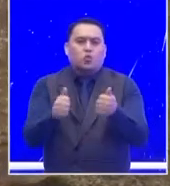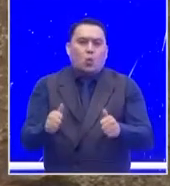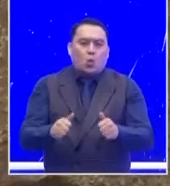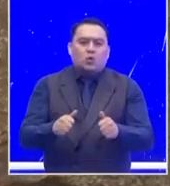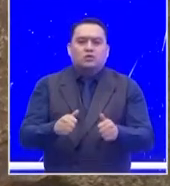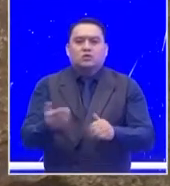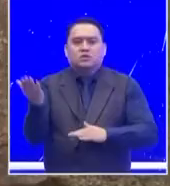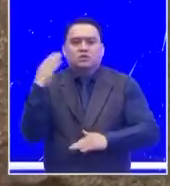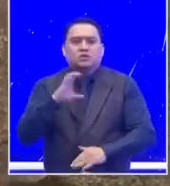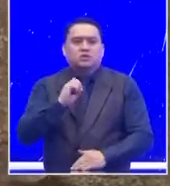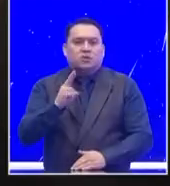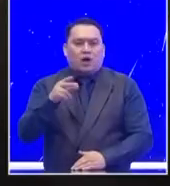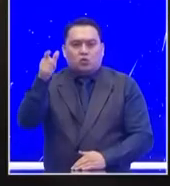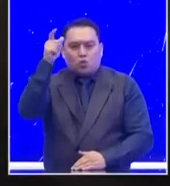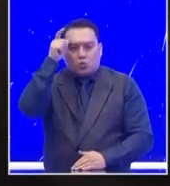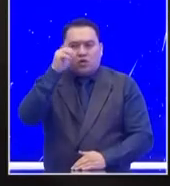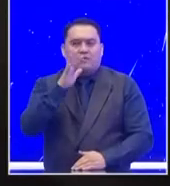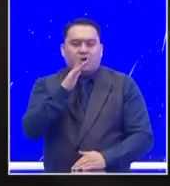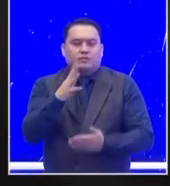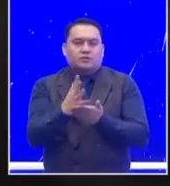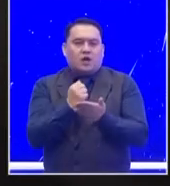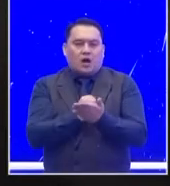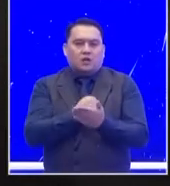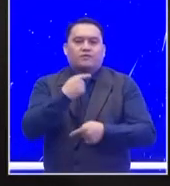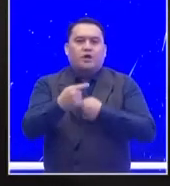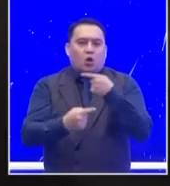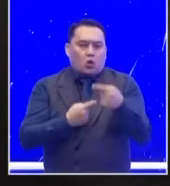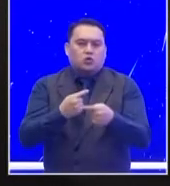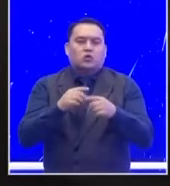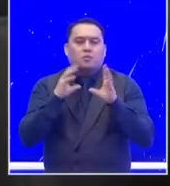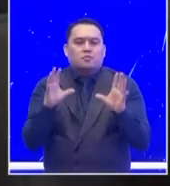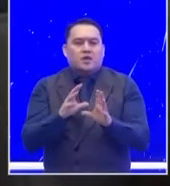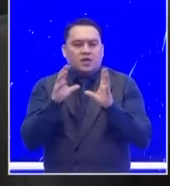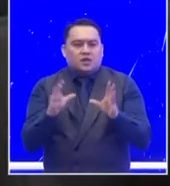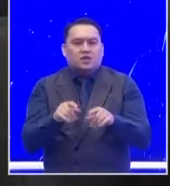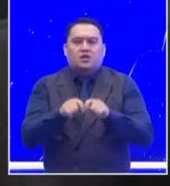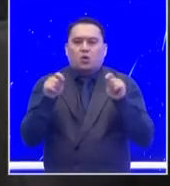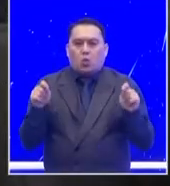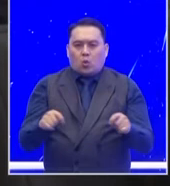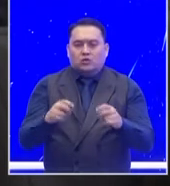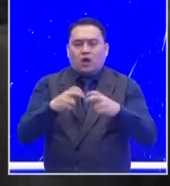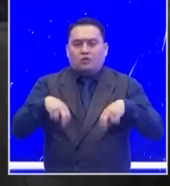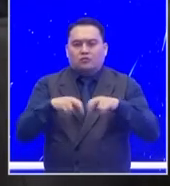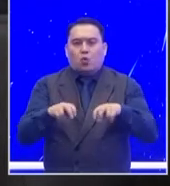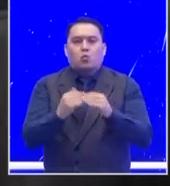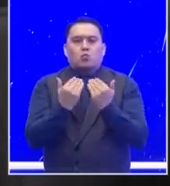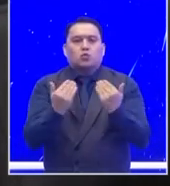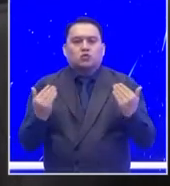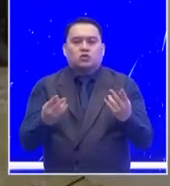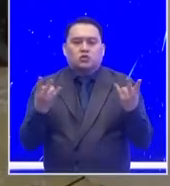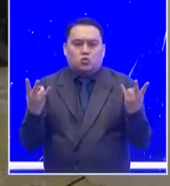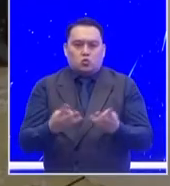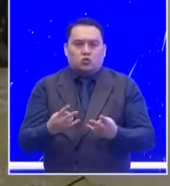изделий периода Сакской и Тюркской эпох. Чтобы хранить и беречь все это наследие, необходимо открыть в регионе археологический музей, говорит